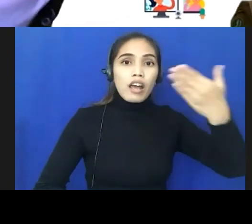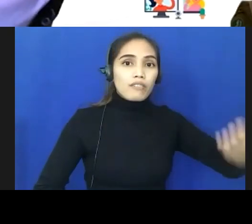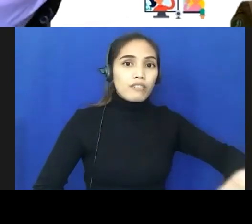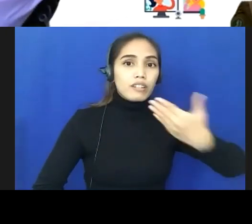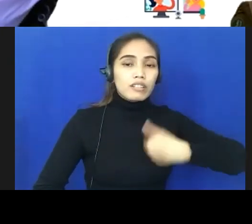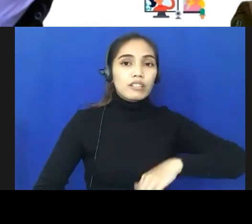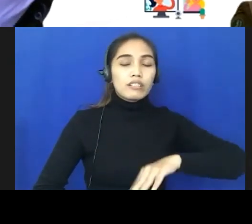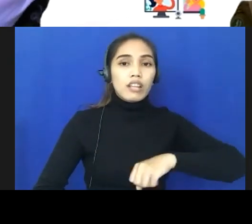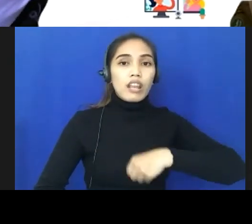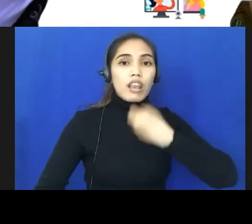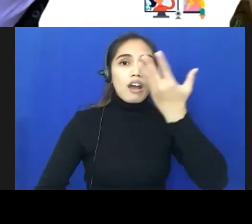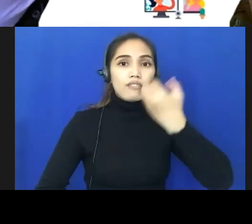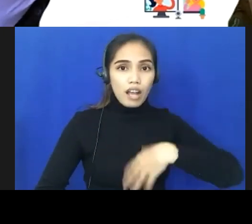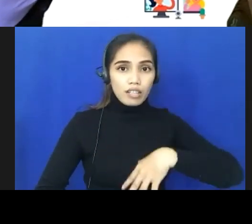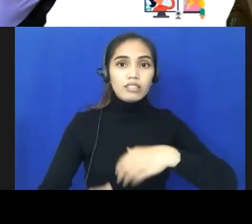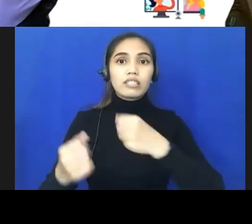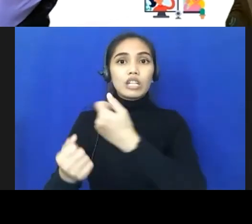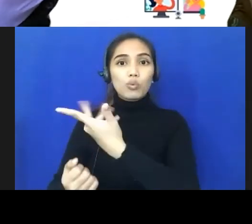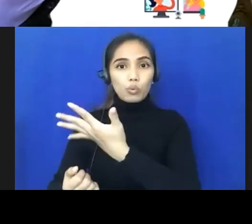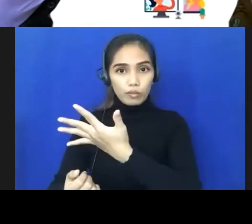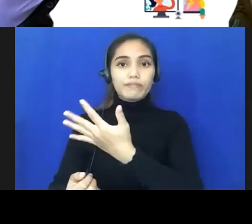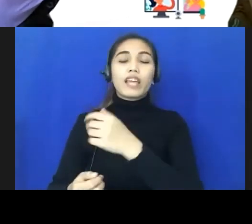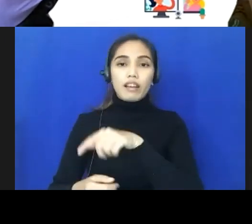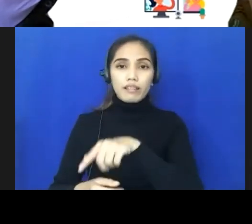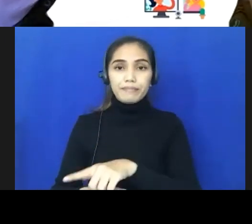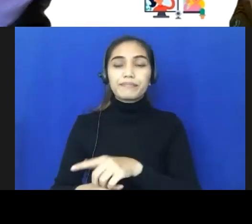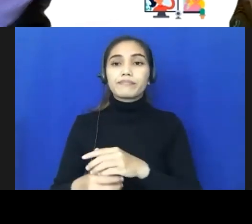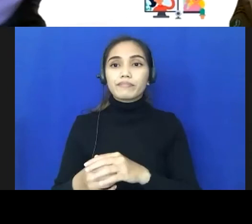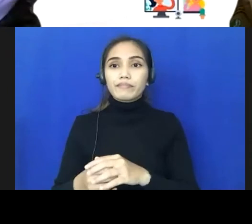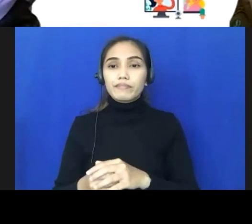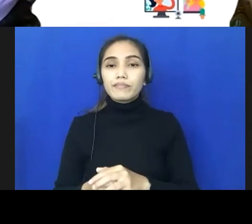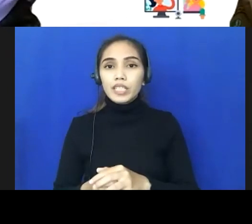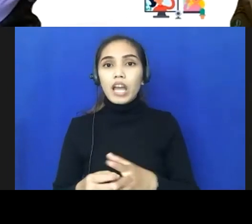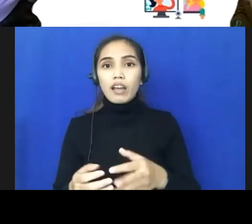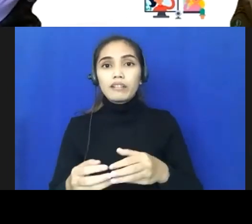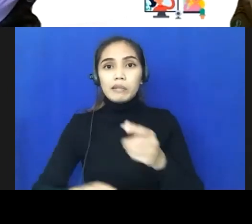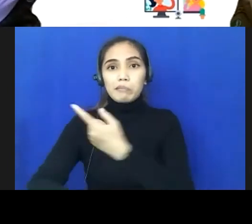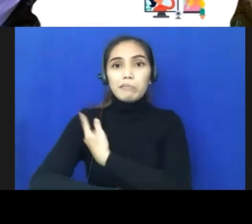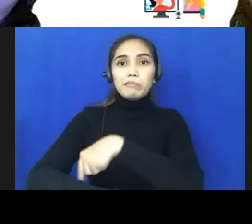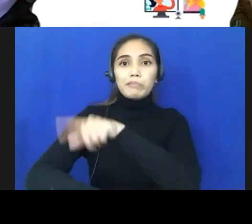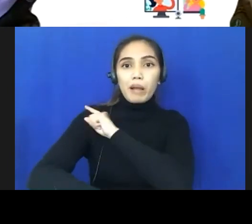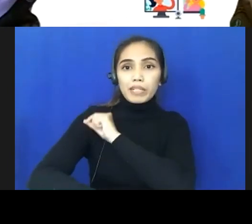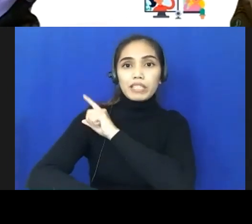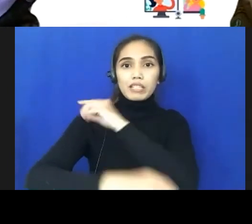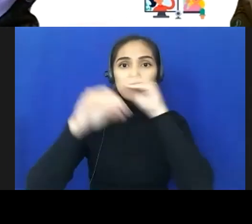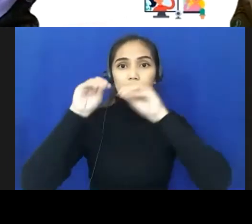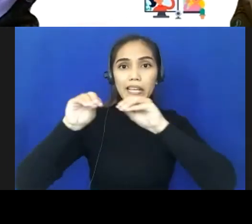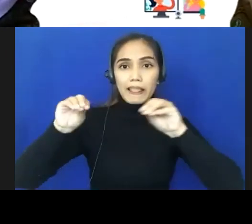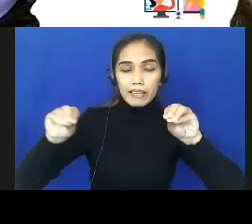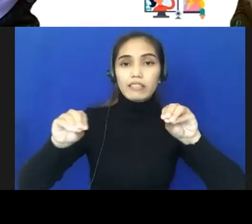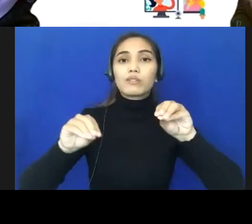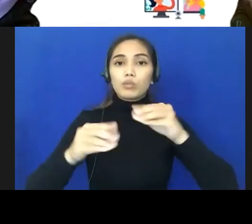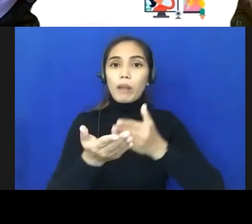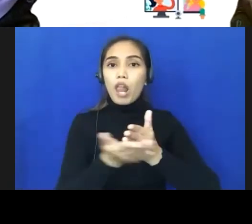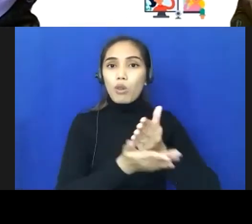Ya, terima kasih Dok. Berarti MTBS ini dengan peningkatan kapasitas melalui Kalakarya membawa banyak manfaat, terutama untuk pemberian